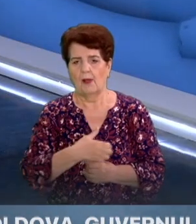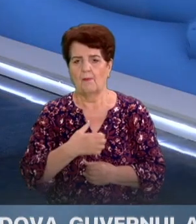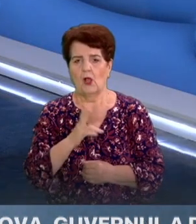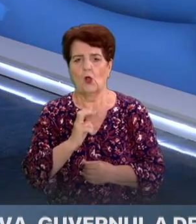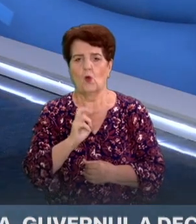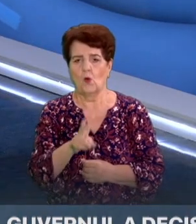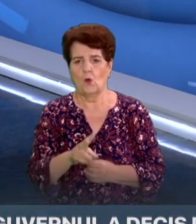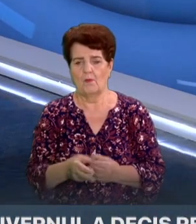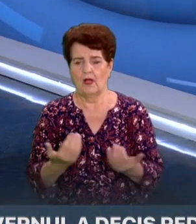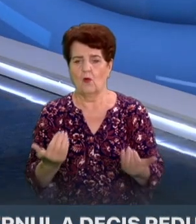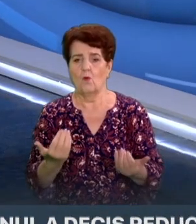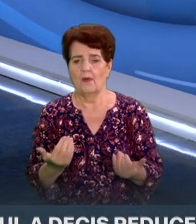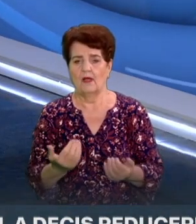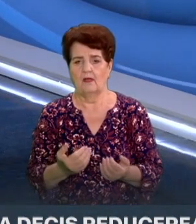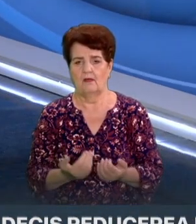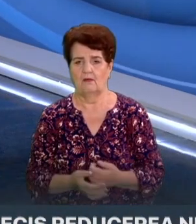se intervine în prezent.